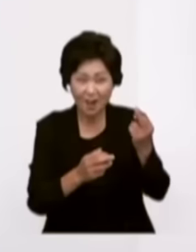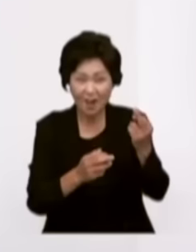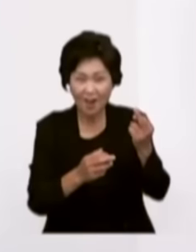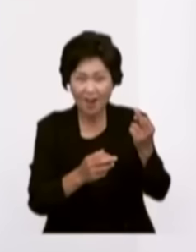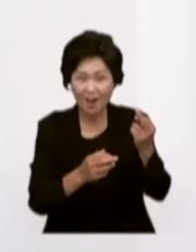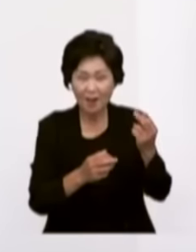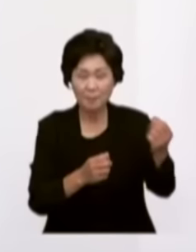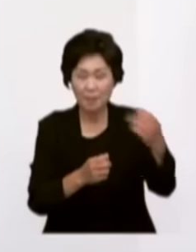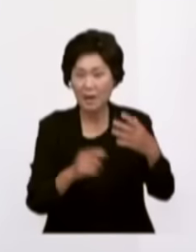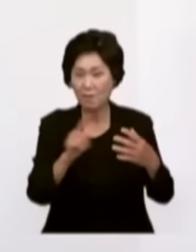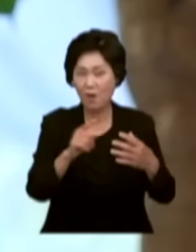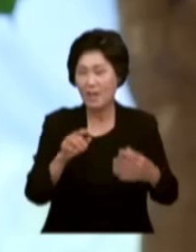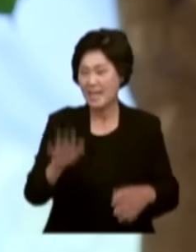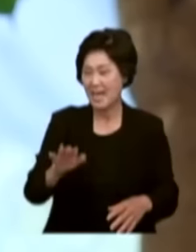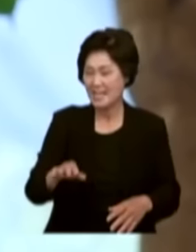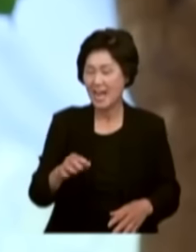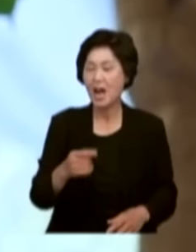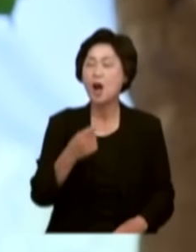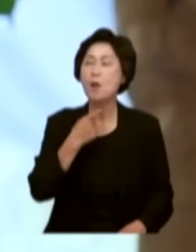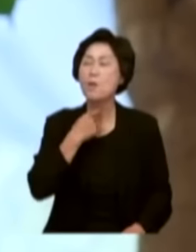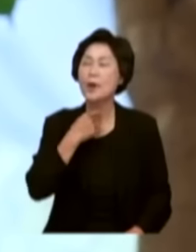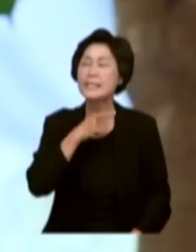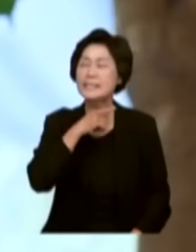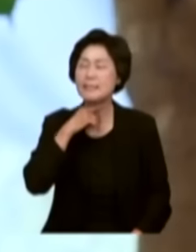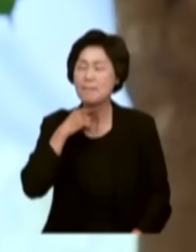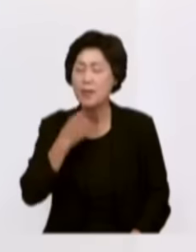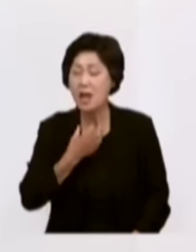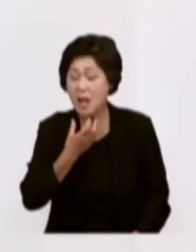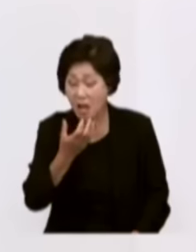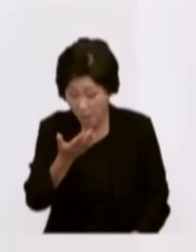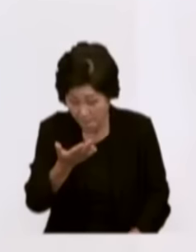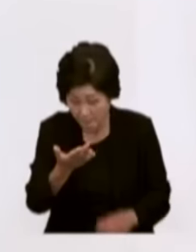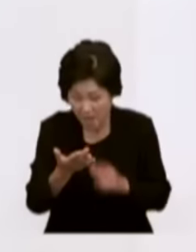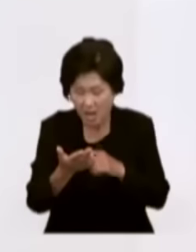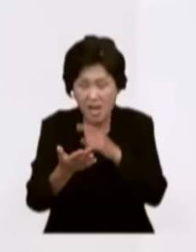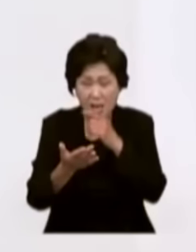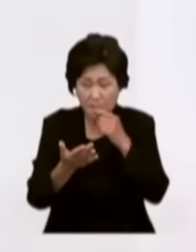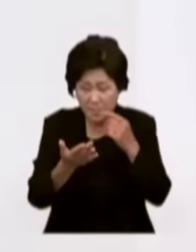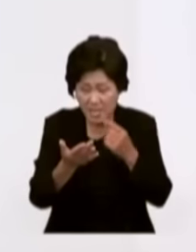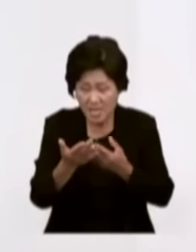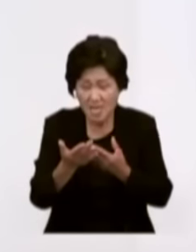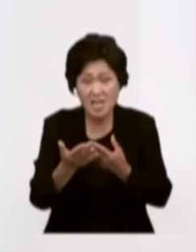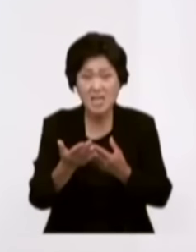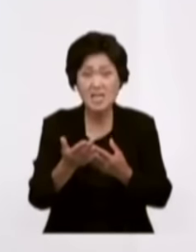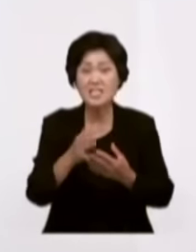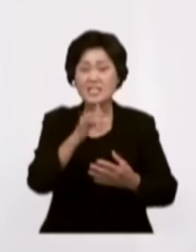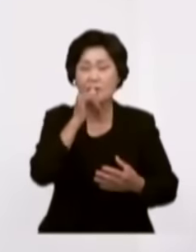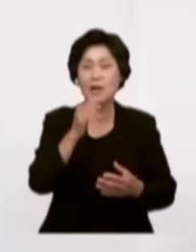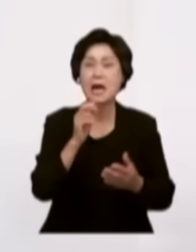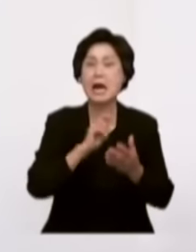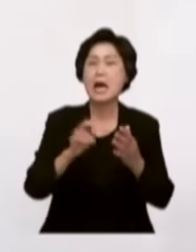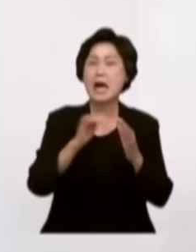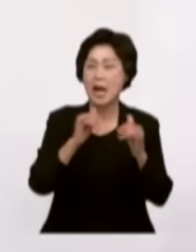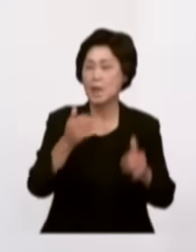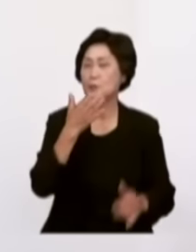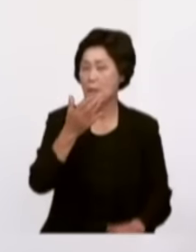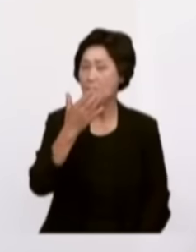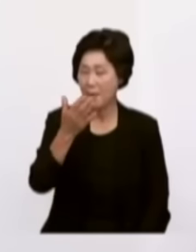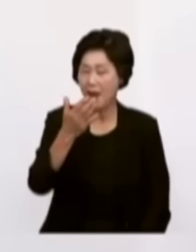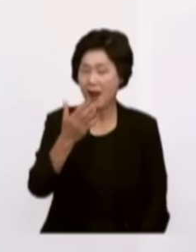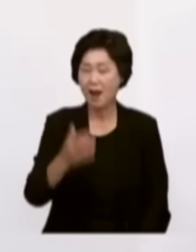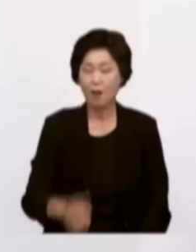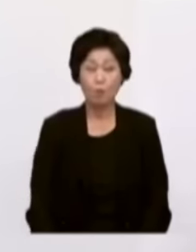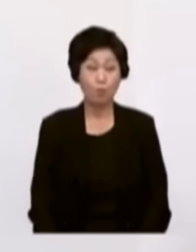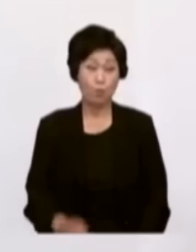목에서 피가 나오면 가수가 된대요. 돈도 없고 뭐 가진 게 없는 게 뭐 목에서 피 나오는 게 뭐가 어려워. 그래가지고 중학교